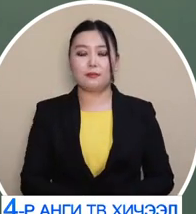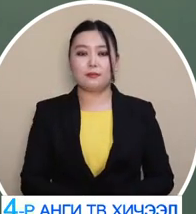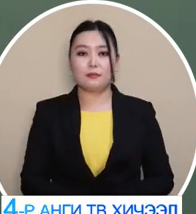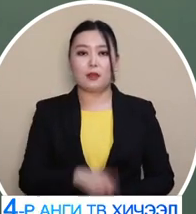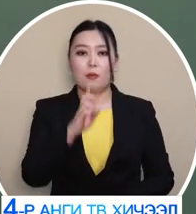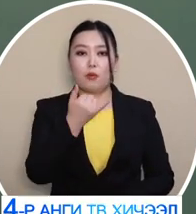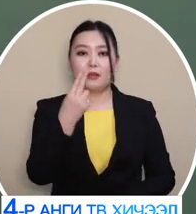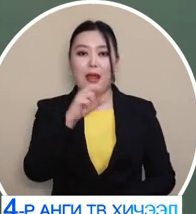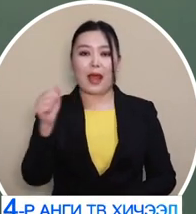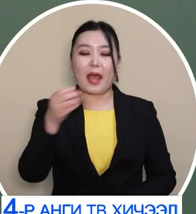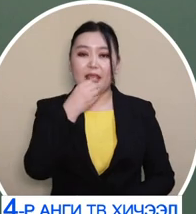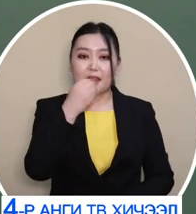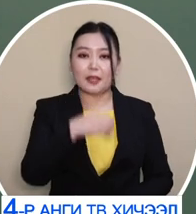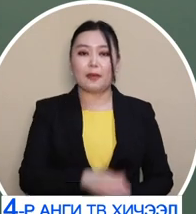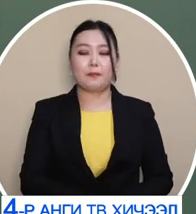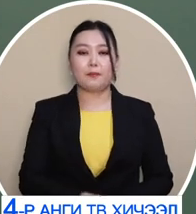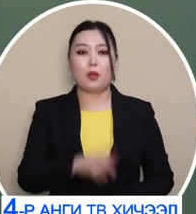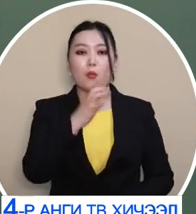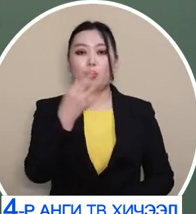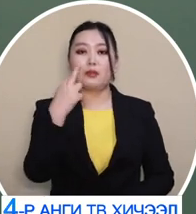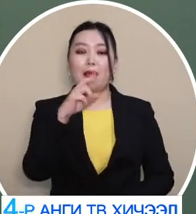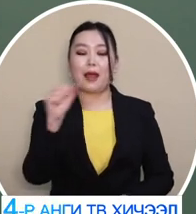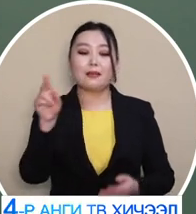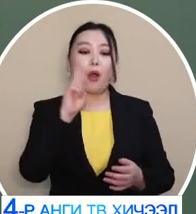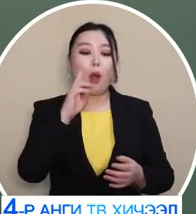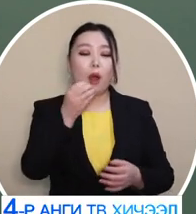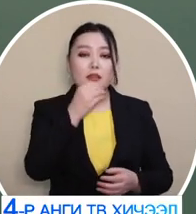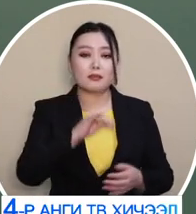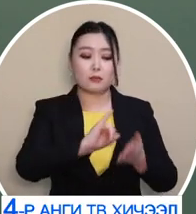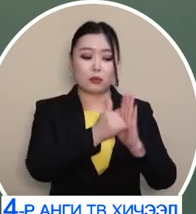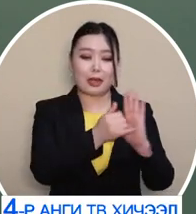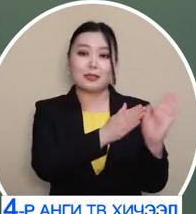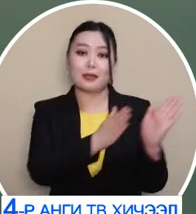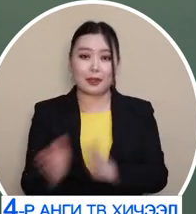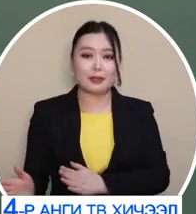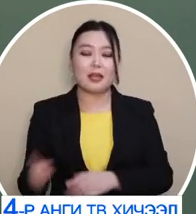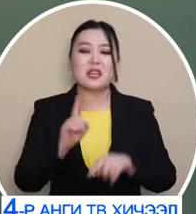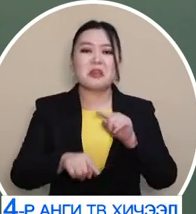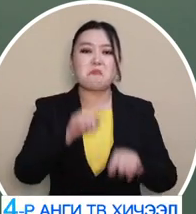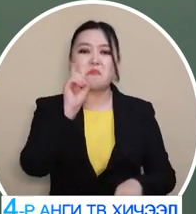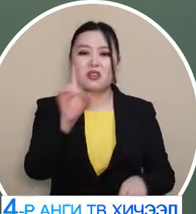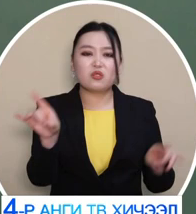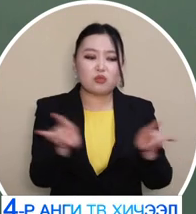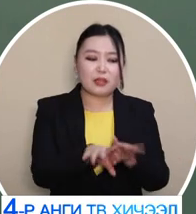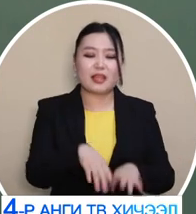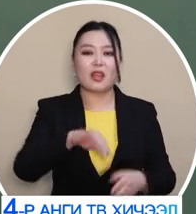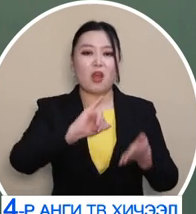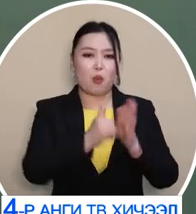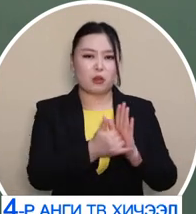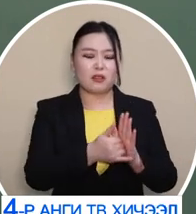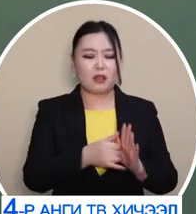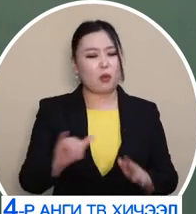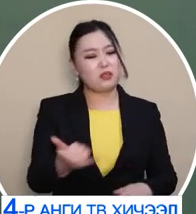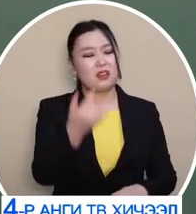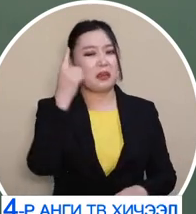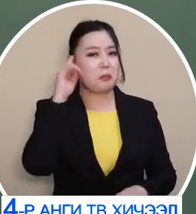Будаа идэх, будаатай хоол идэх гэсэн утгаас гадна за ямар нэг зүйлийн учир утгыг мэдэхгүй,